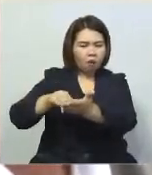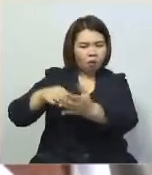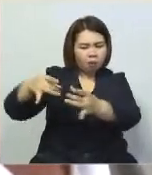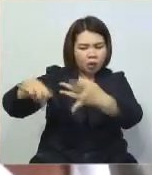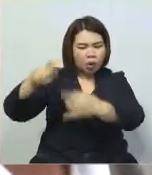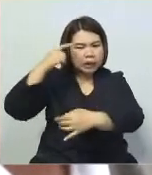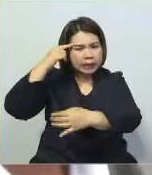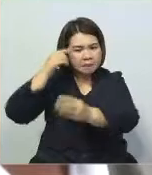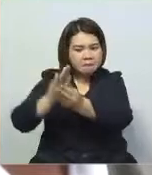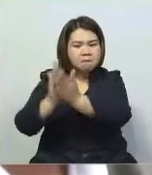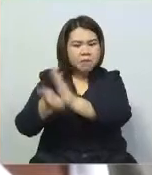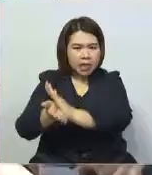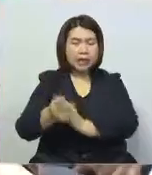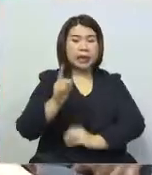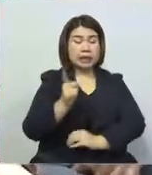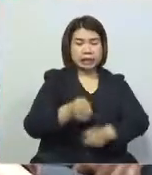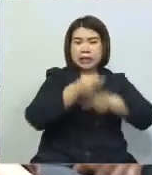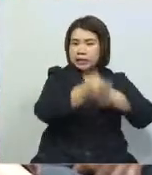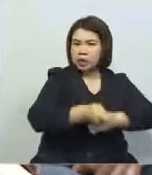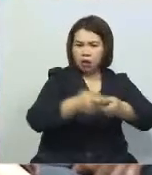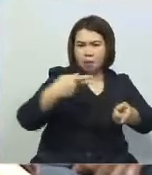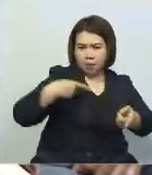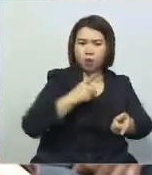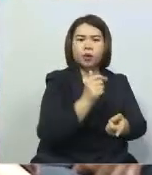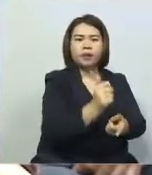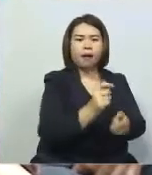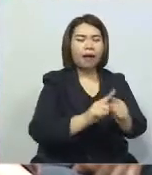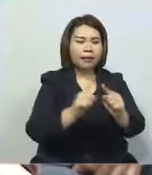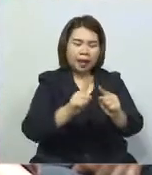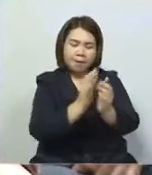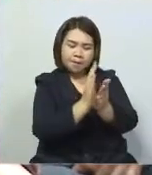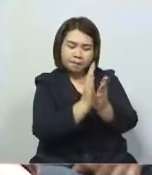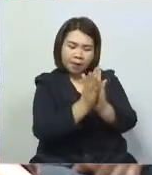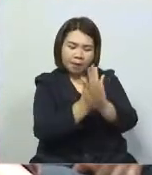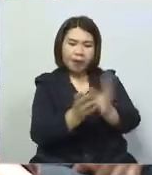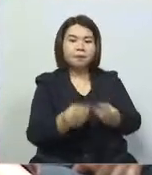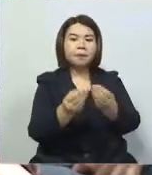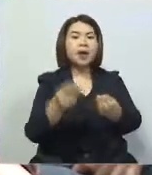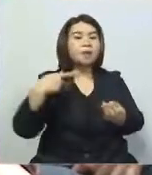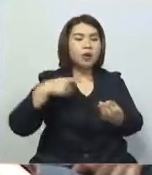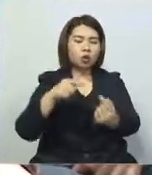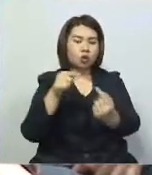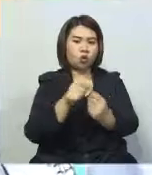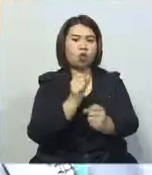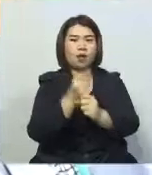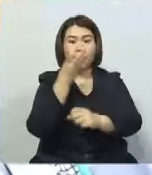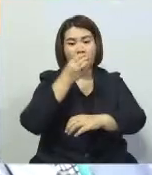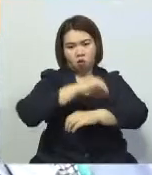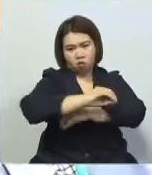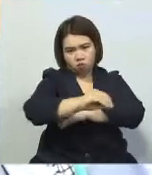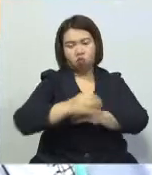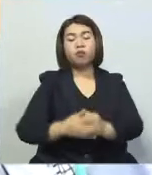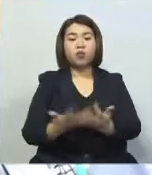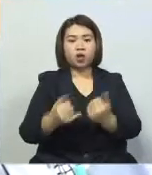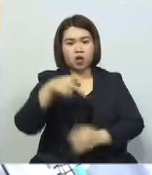ฉบับนี้ทั้งที่ชาวนาเนี่ยไม่ได้เป็นฝ่ายเสียประโยชน์แต่เป็นการปรับเพื่อให้ชาวนานั้นได้ประโยชน์จากการทำนานะครับโดยหลักของ